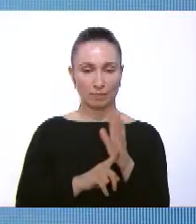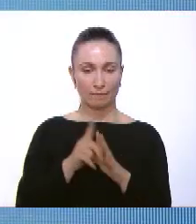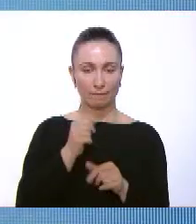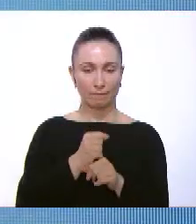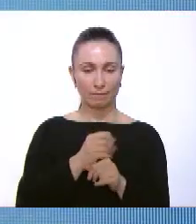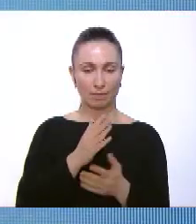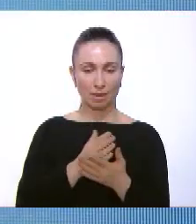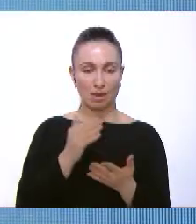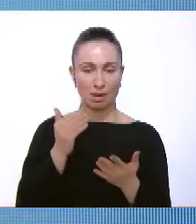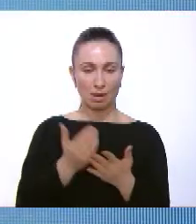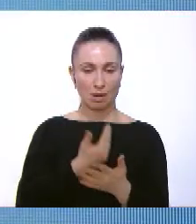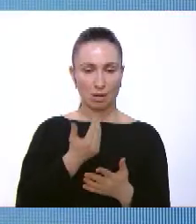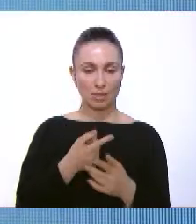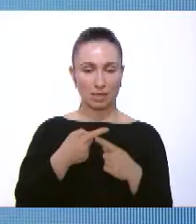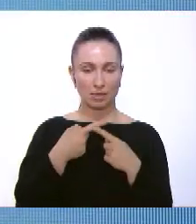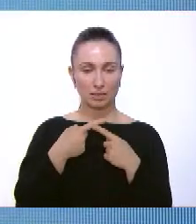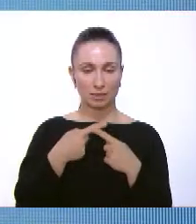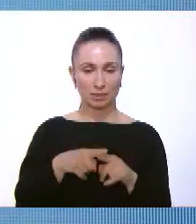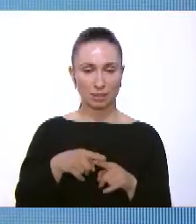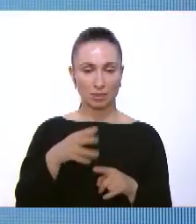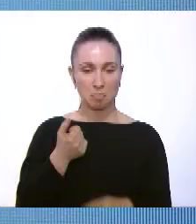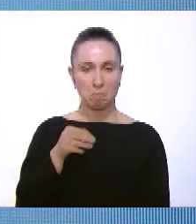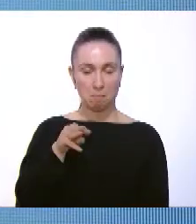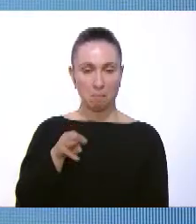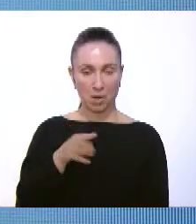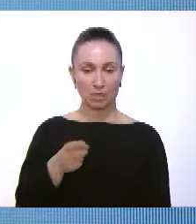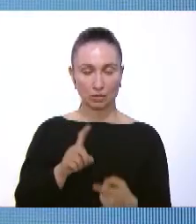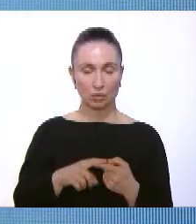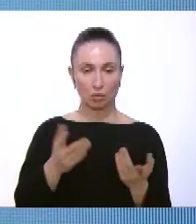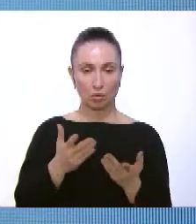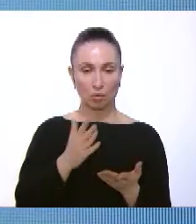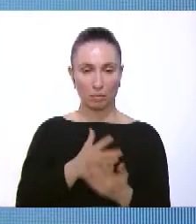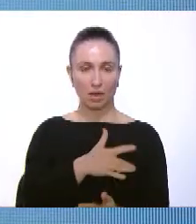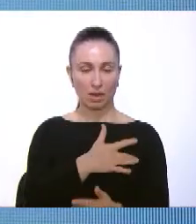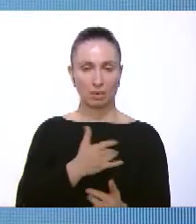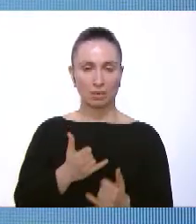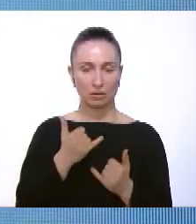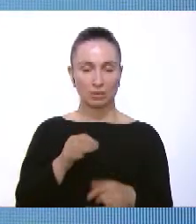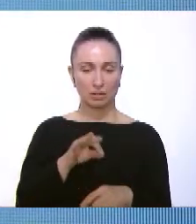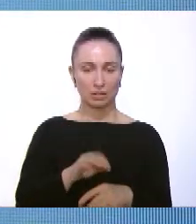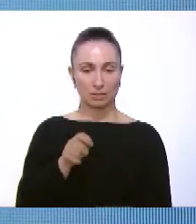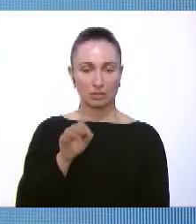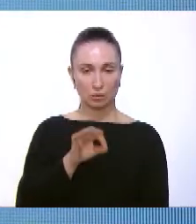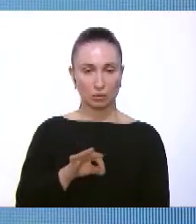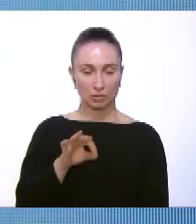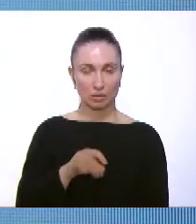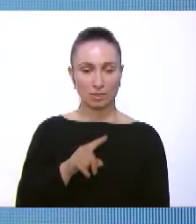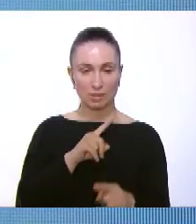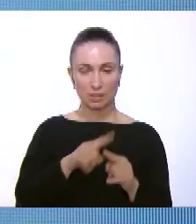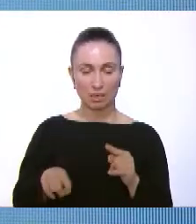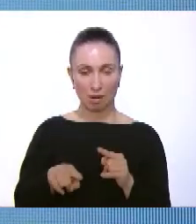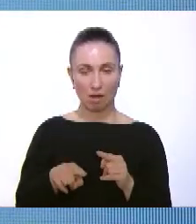დანერგილია ახალი ის ტექნოლოგიები და მეთოდოლოგია, რომელიც ემსახურება დიაგნოსტიკას